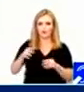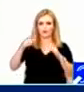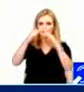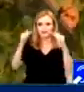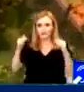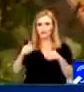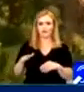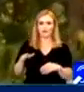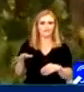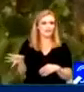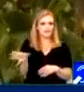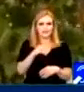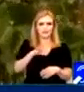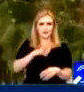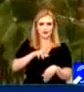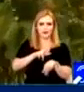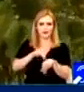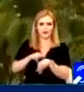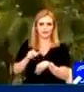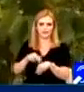sau pe clădiri.